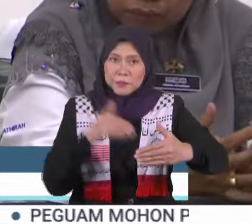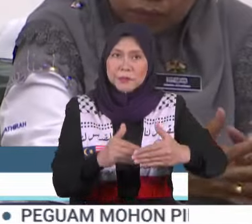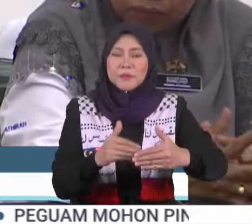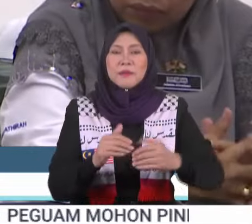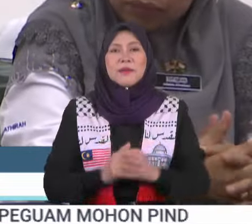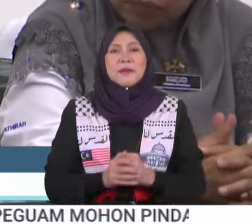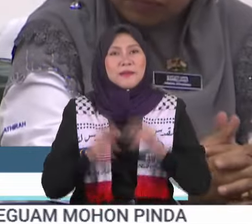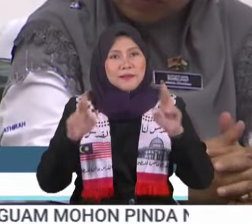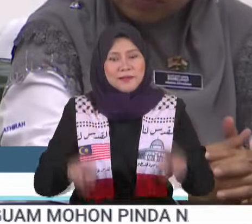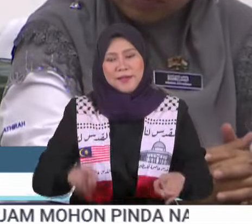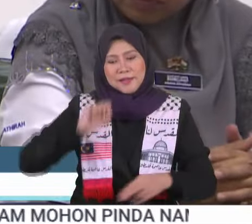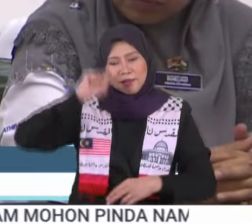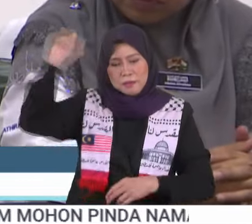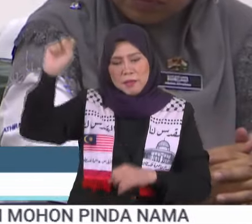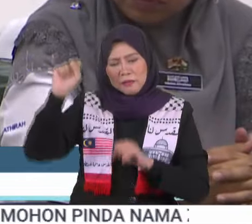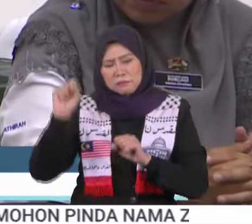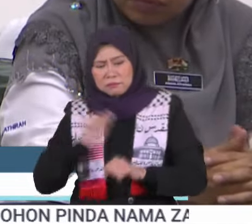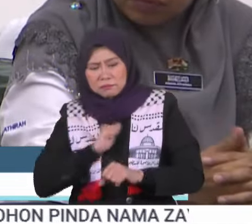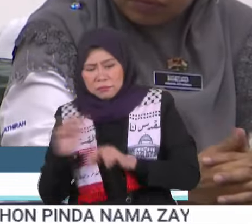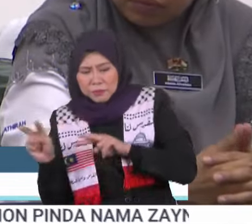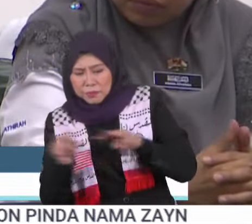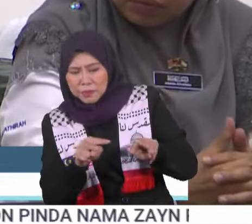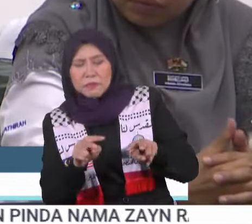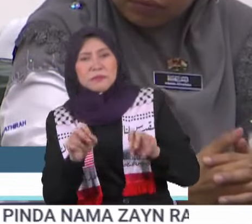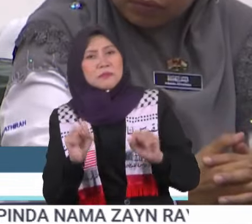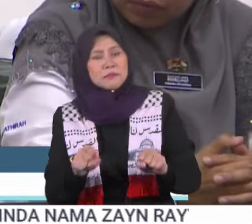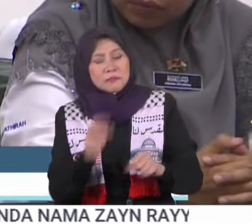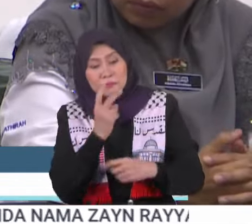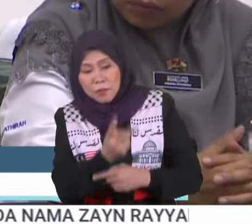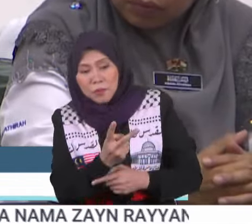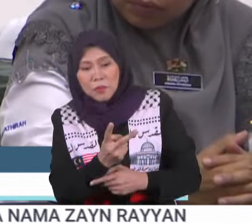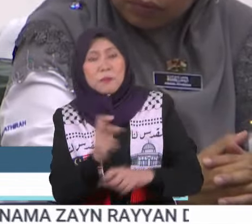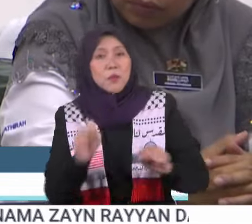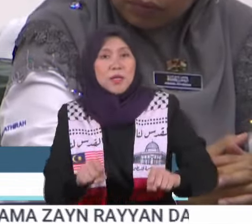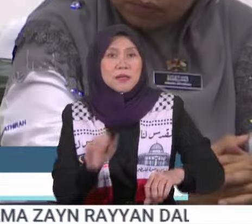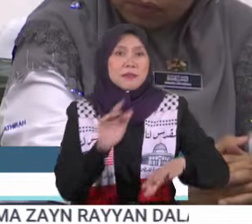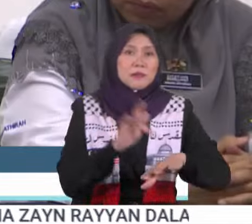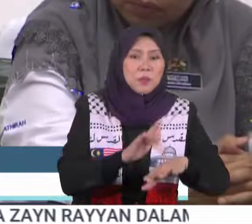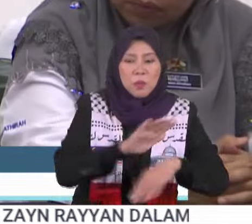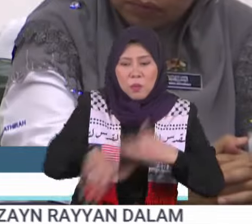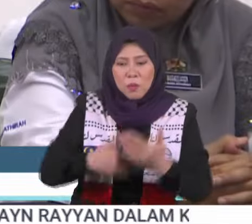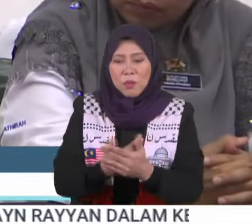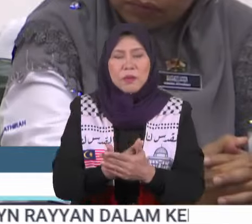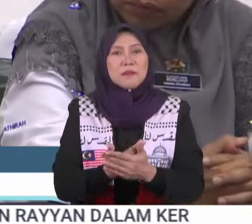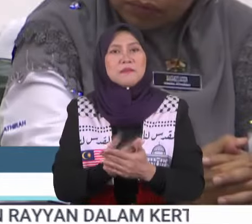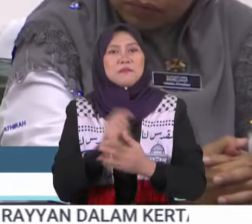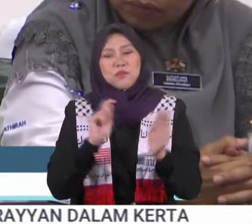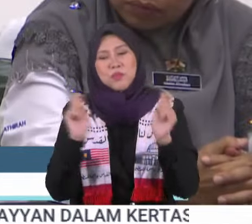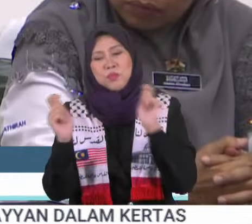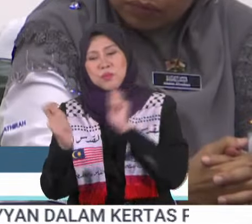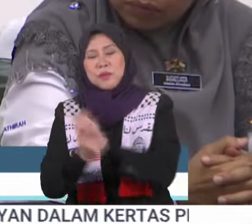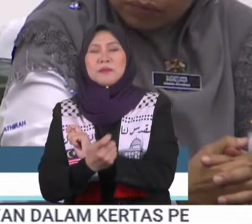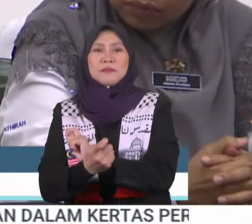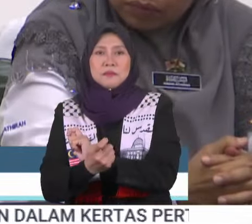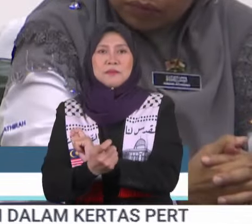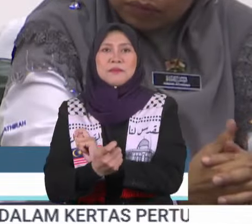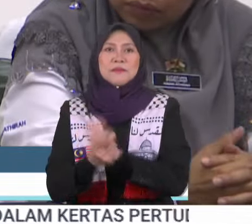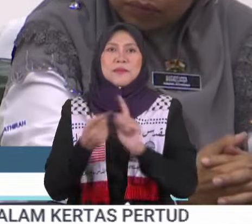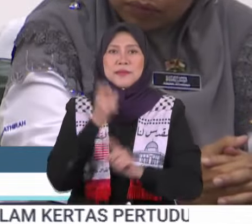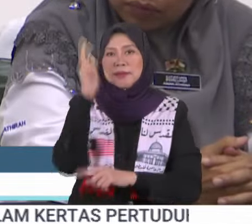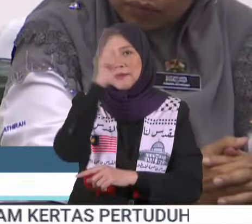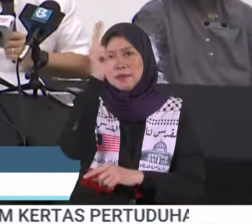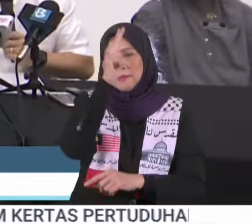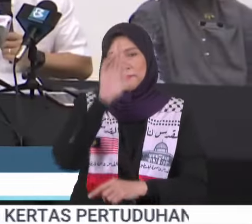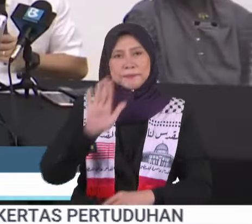rakyat Sabah boleh lihat, boleh rasa, boleh sentuh perubahan positif yang sedang dibawa oleh